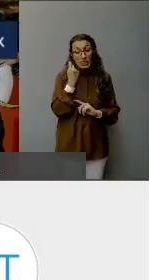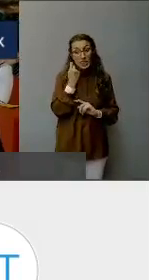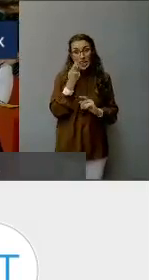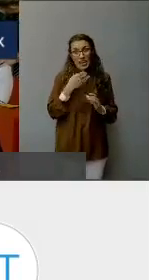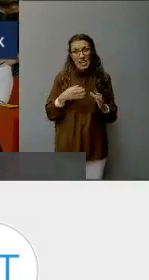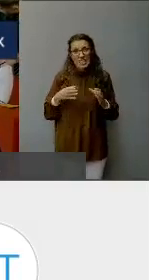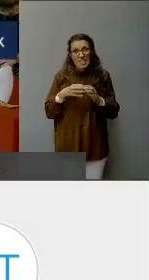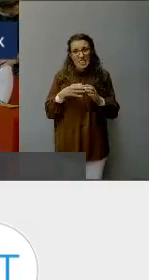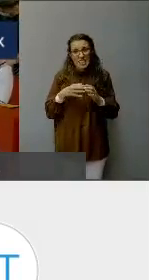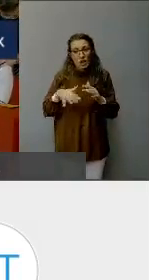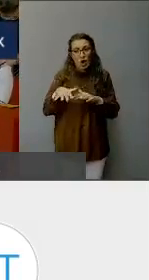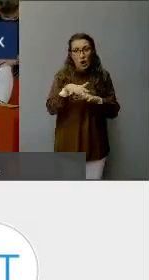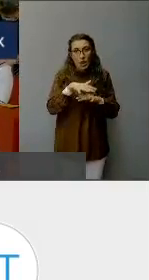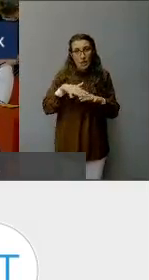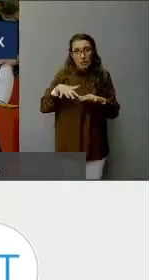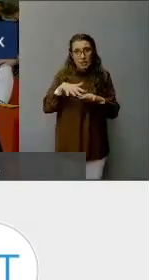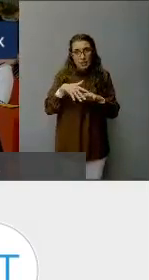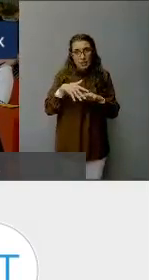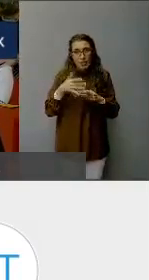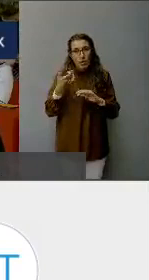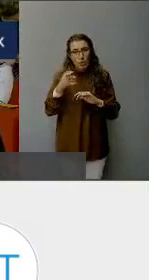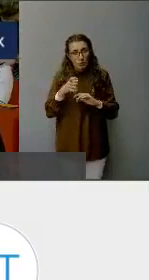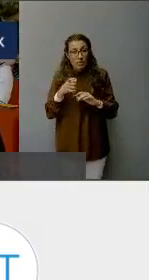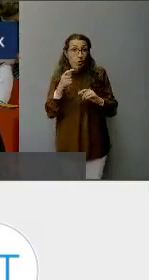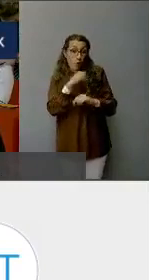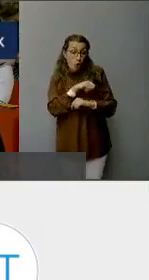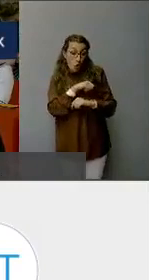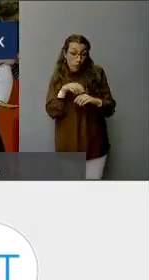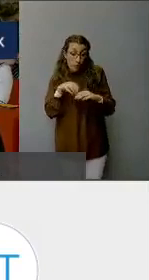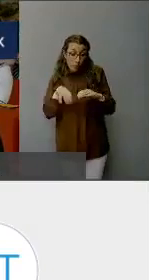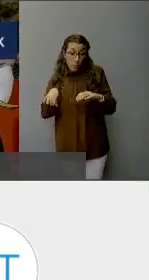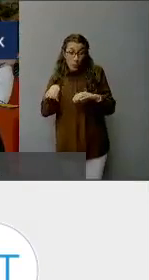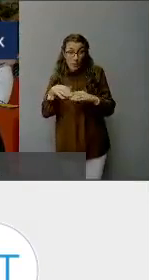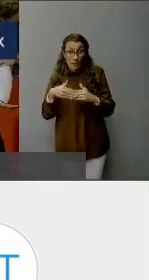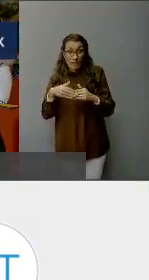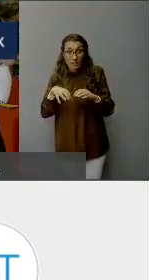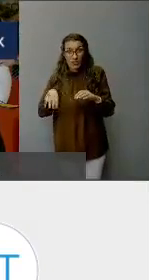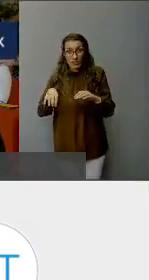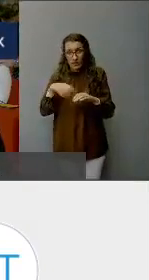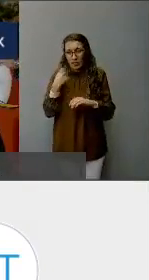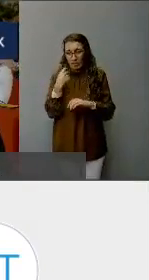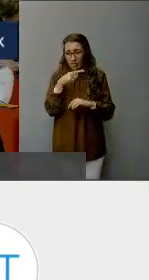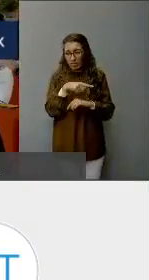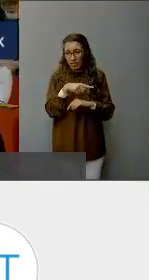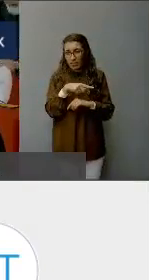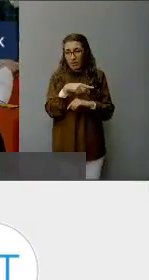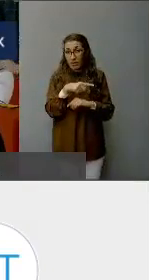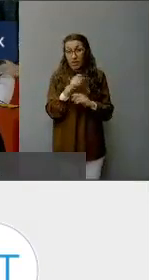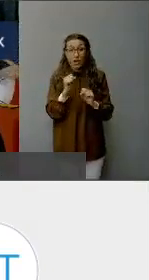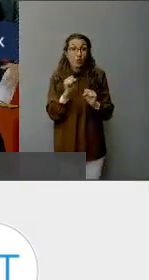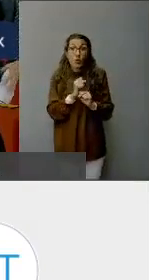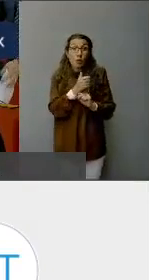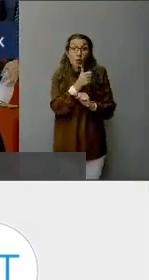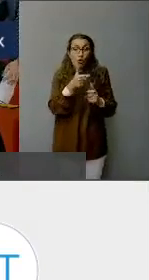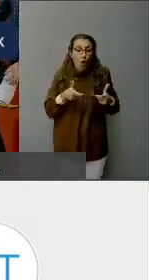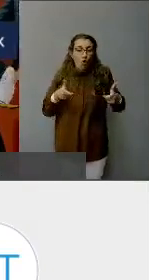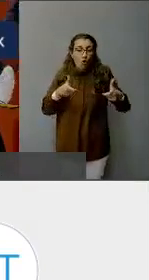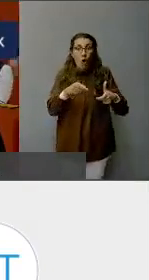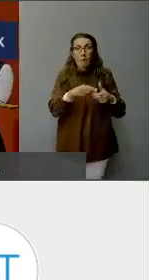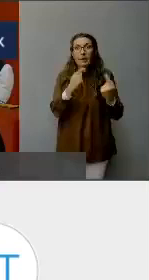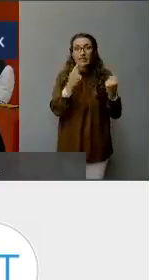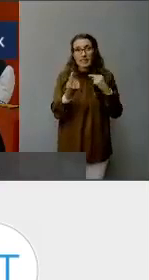e non doveva me non potevamo comunque chiuderla in una mera commissione di e